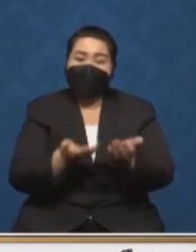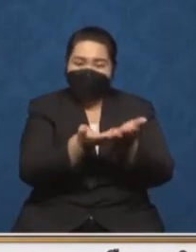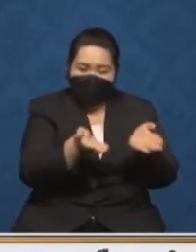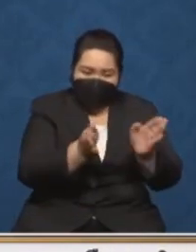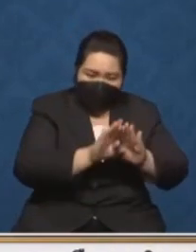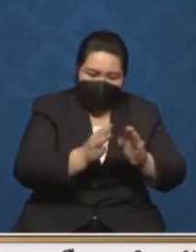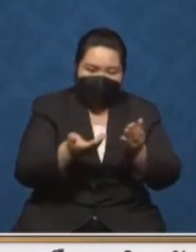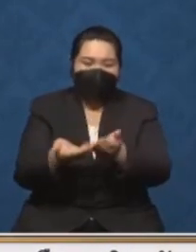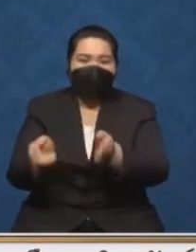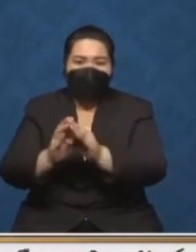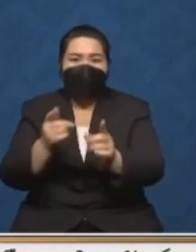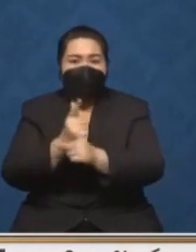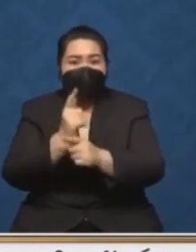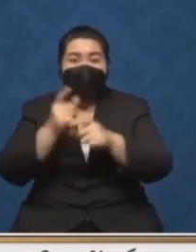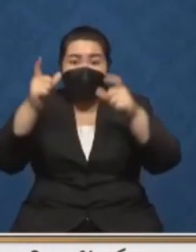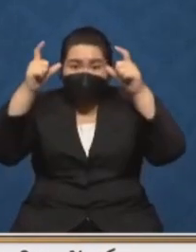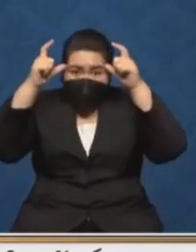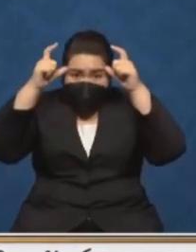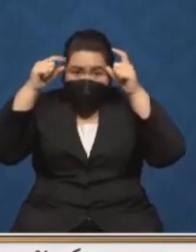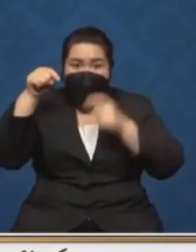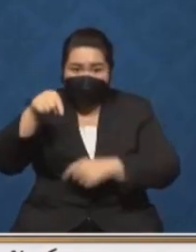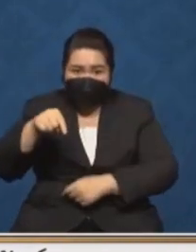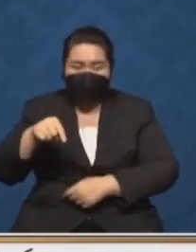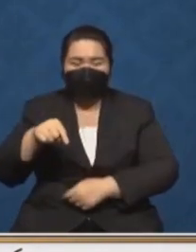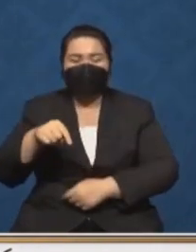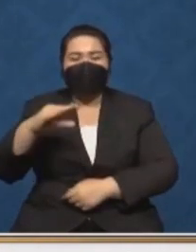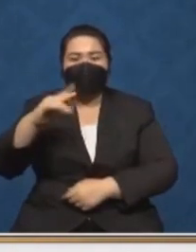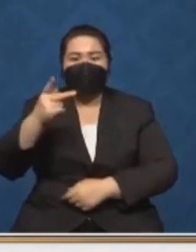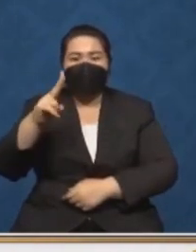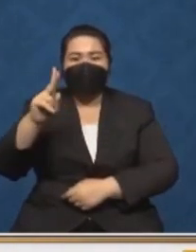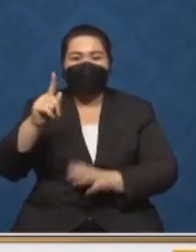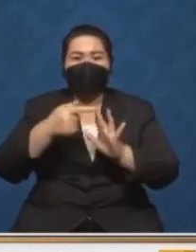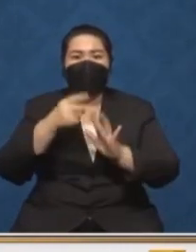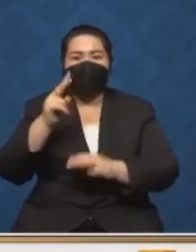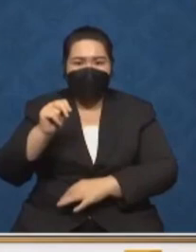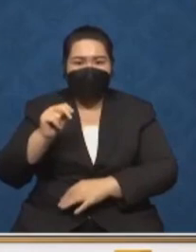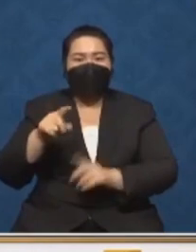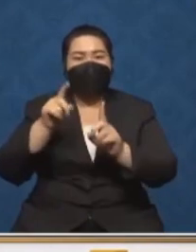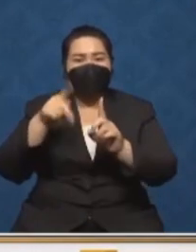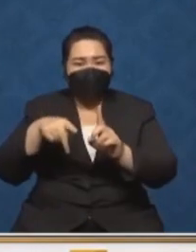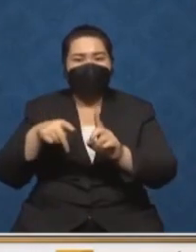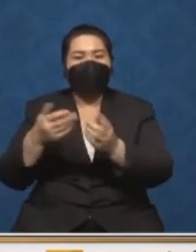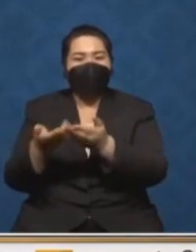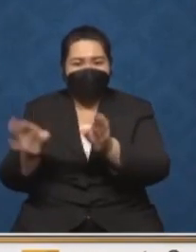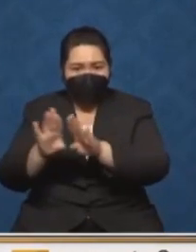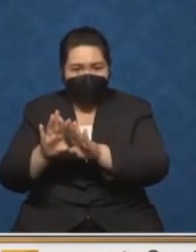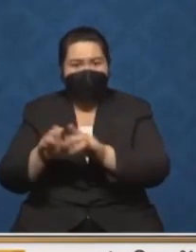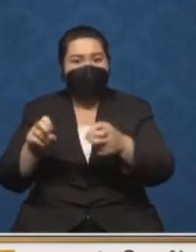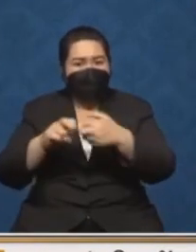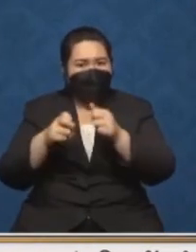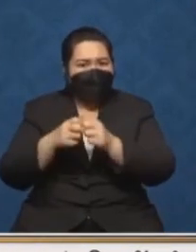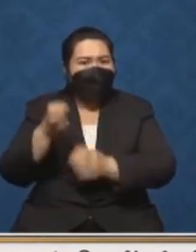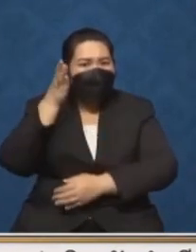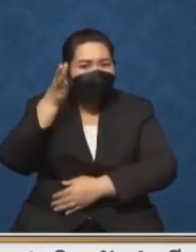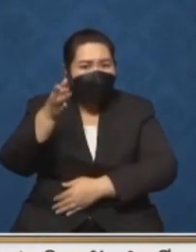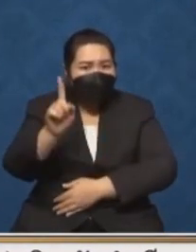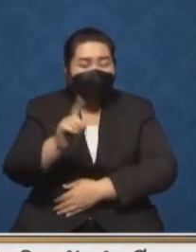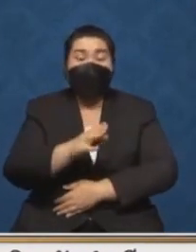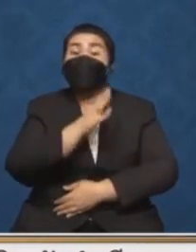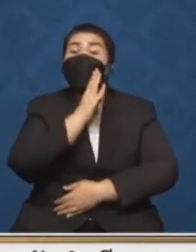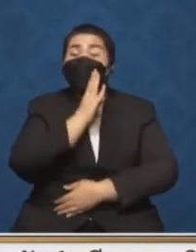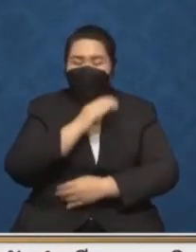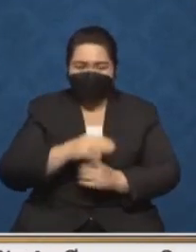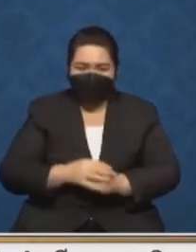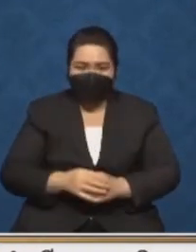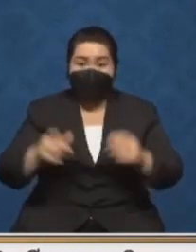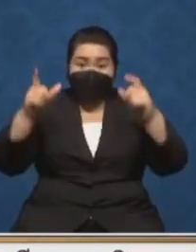วนั่นแะคือเป็นปัญหาให่ที่ผมต้องพูดต่ไปคือว่าเมื่อขุนพว